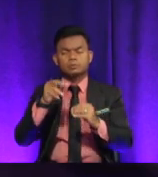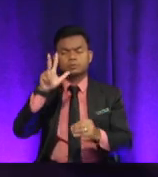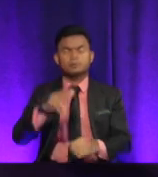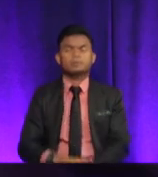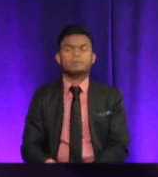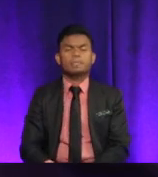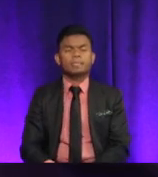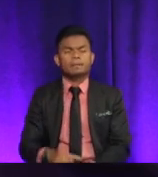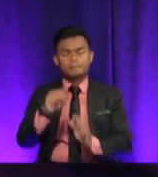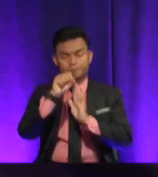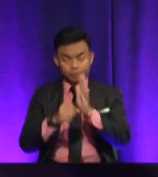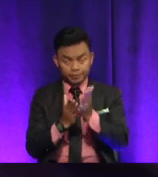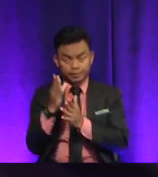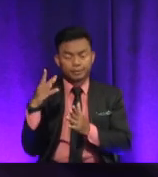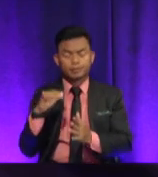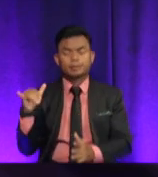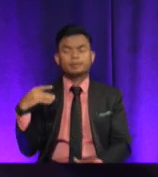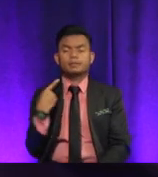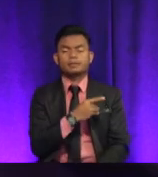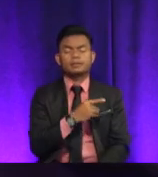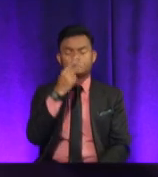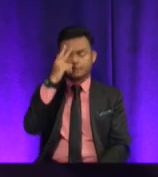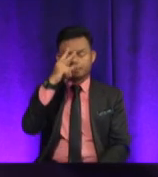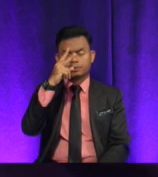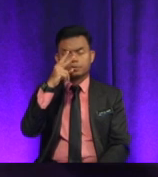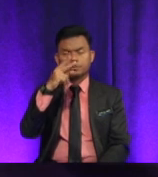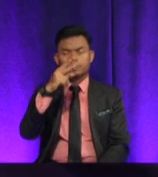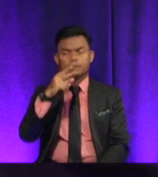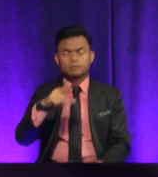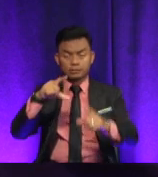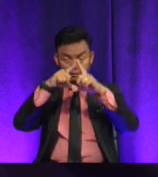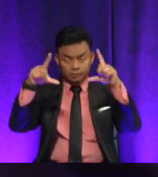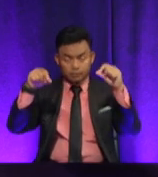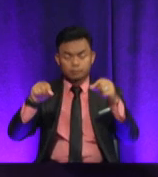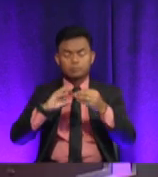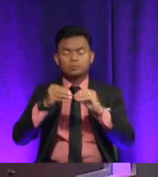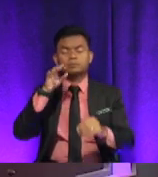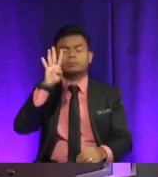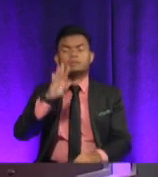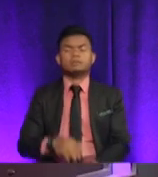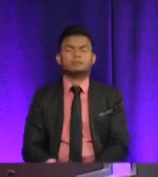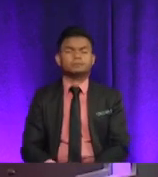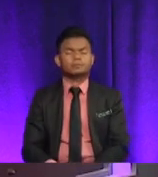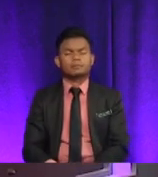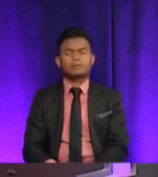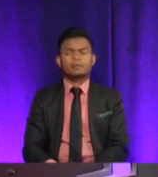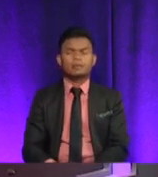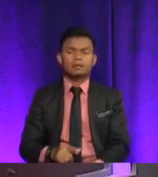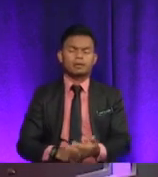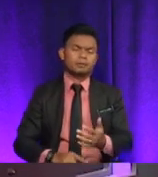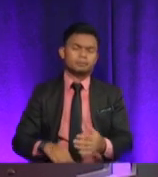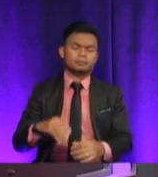seterusnya kita melihat pula pada rangka yang keempat apa ceritanya kayak apa ceritanya gimana pada rangka yang keempat di sini